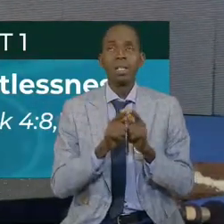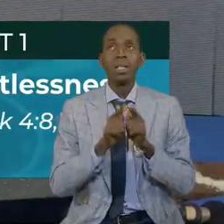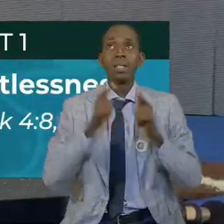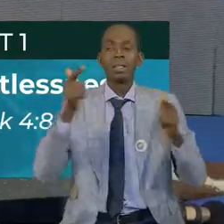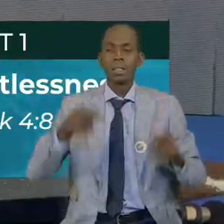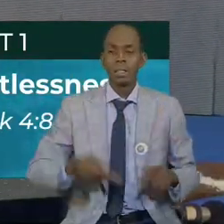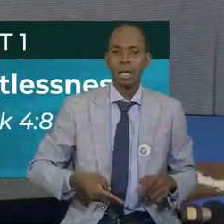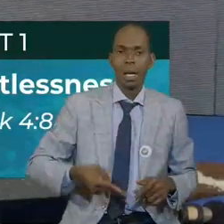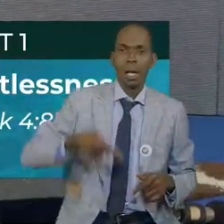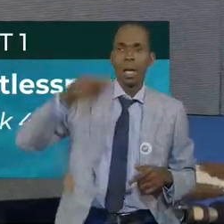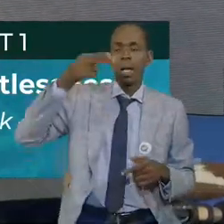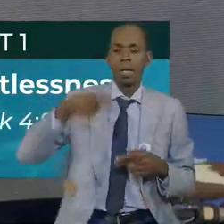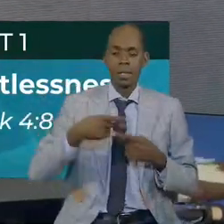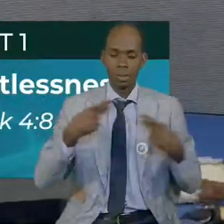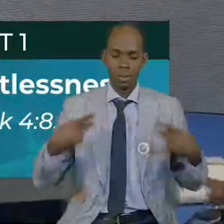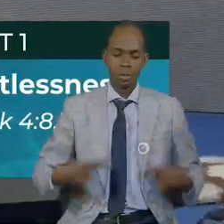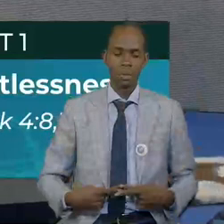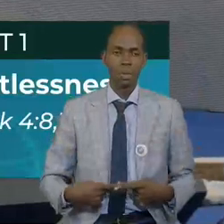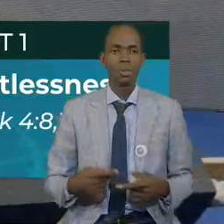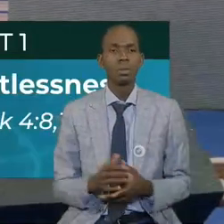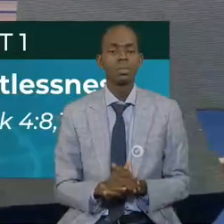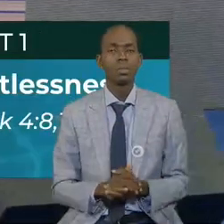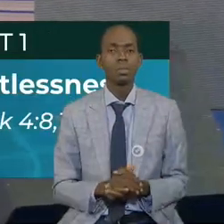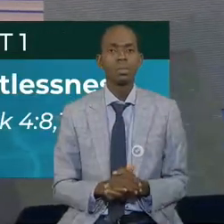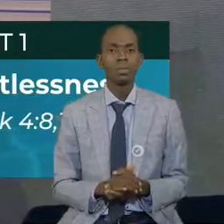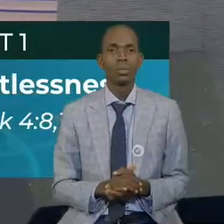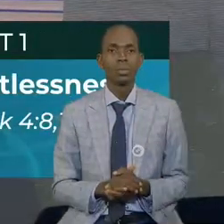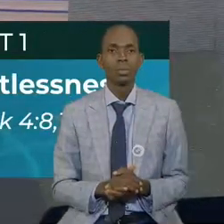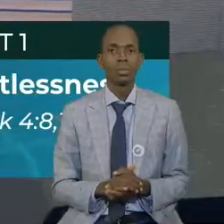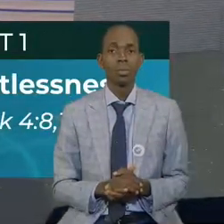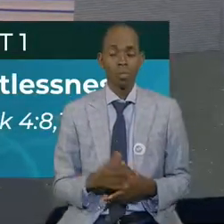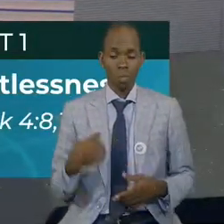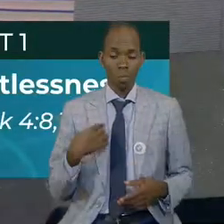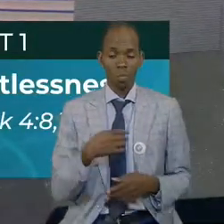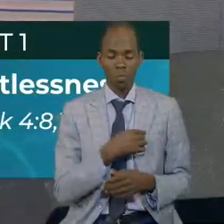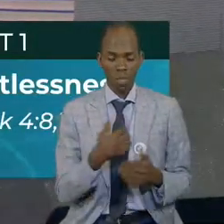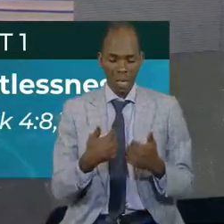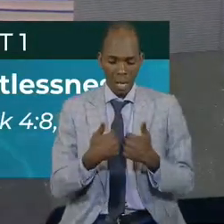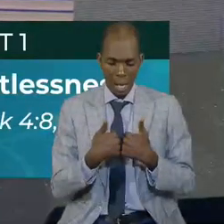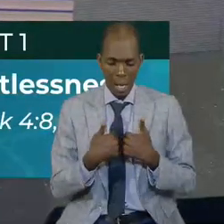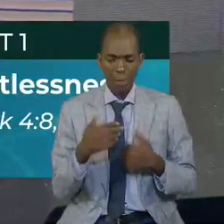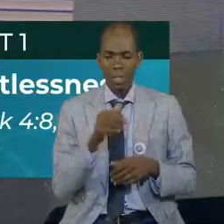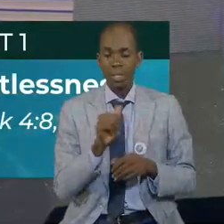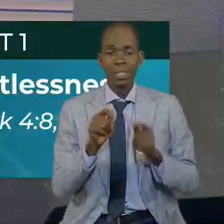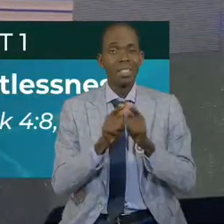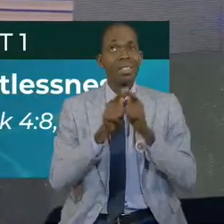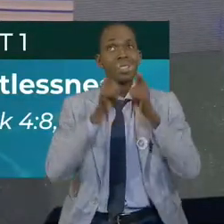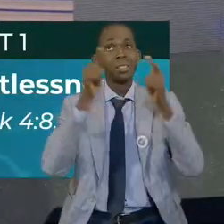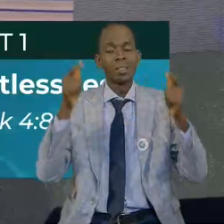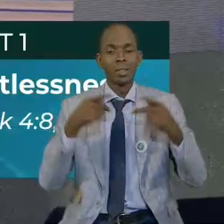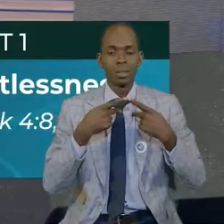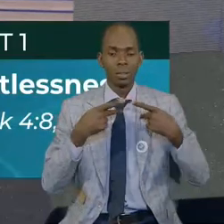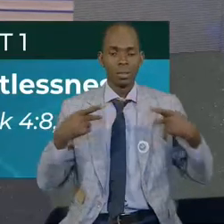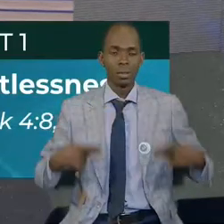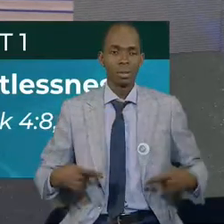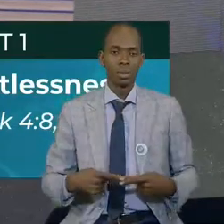priest. Ainsi, puisque nous avons un grand souverain sacrificateur, we have a great high priest. Puisque nous